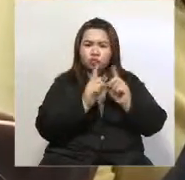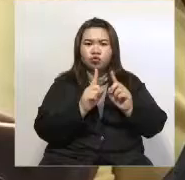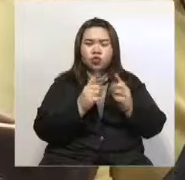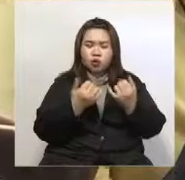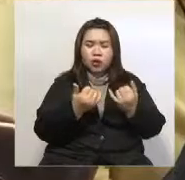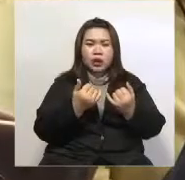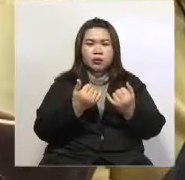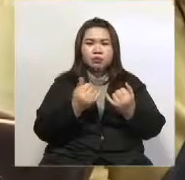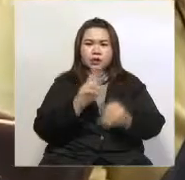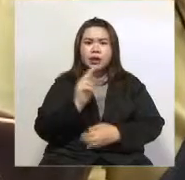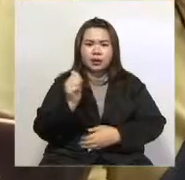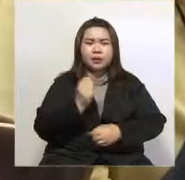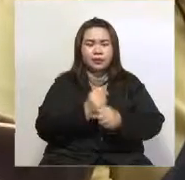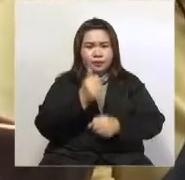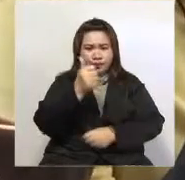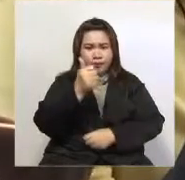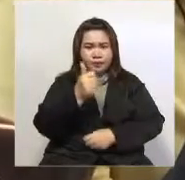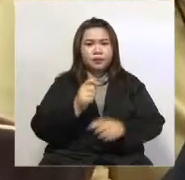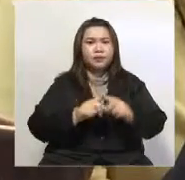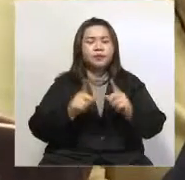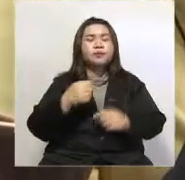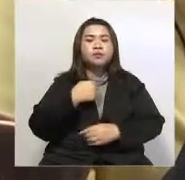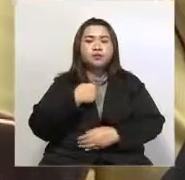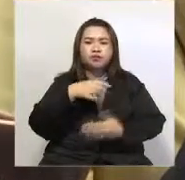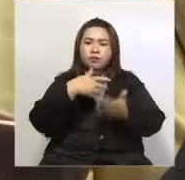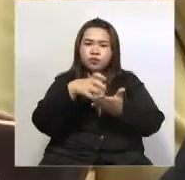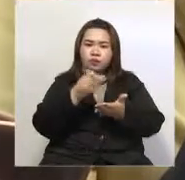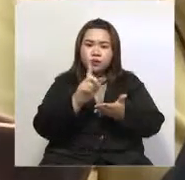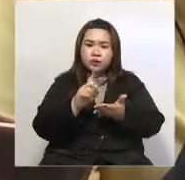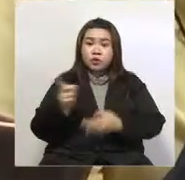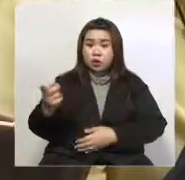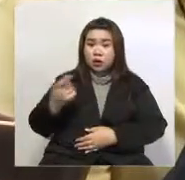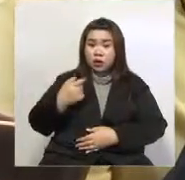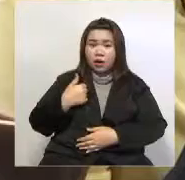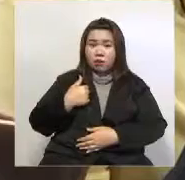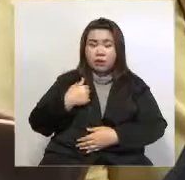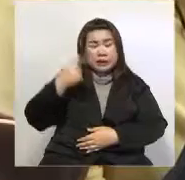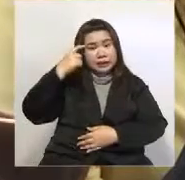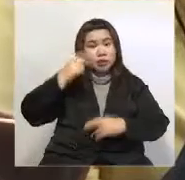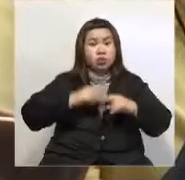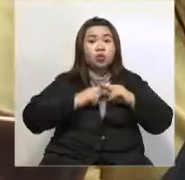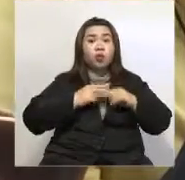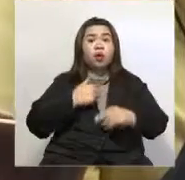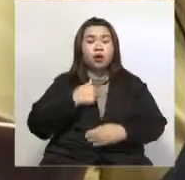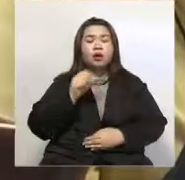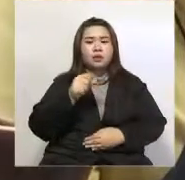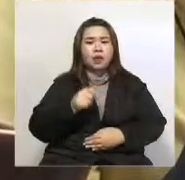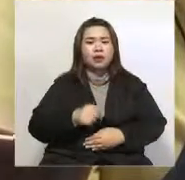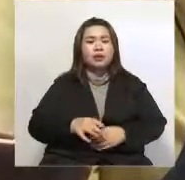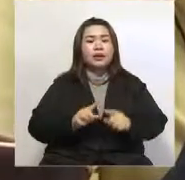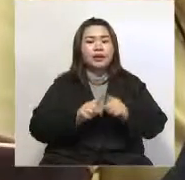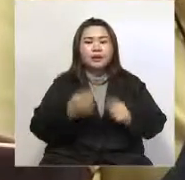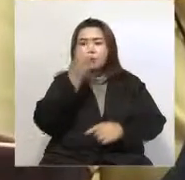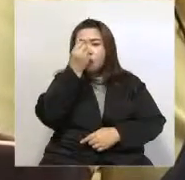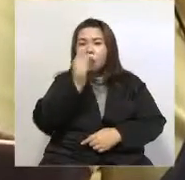นี้นะก็ทำได้ก็ทำแต่ว่าผมอย่างที่ผมเรียนนะอันนี้เป็นท่านถามคุณครับผมส่วนตัวแต่ว่าผมว่าวันนี้ท่านลงถาม